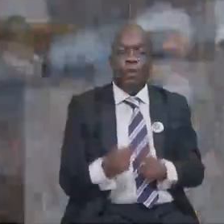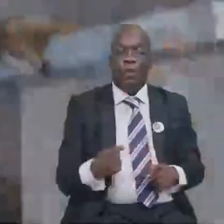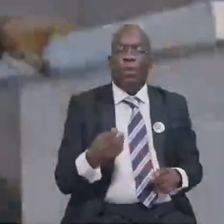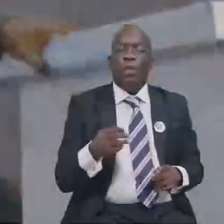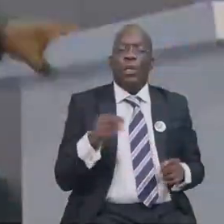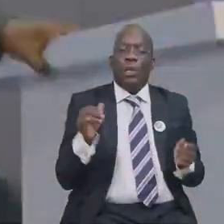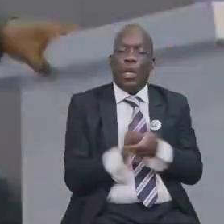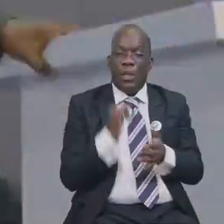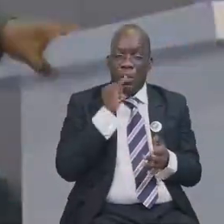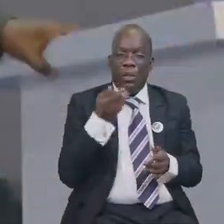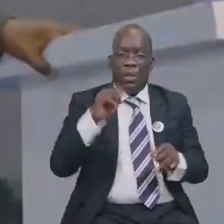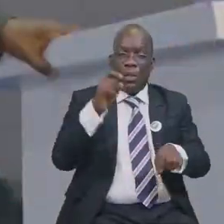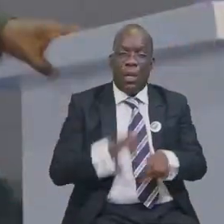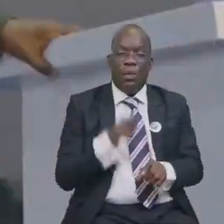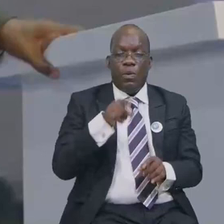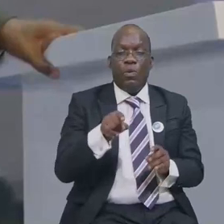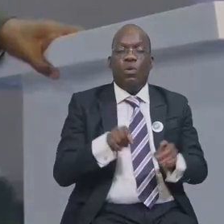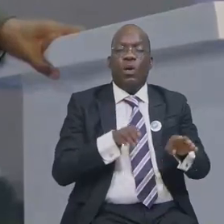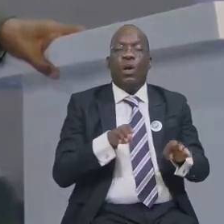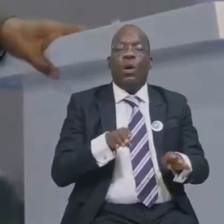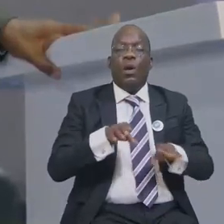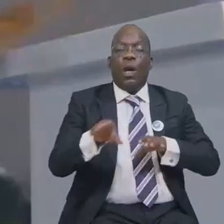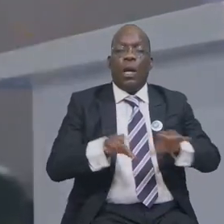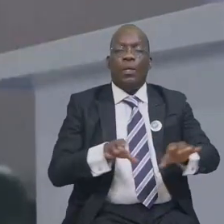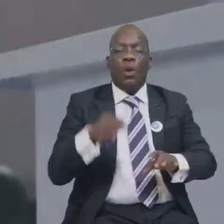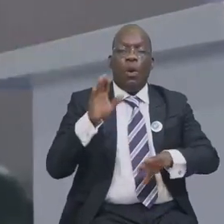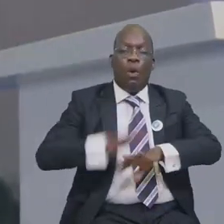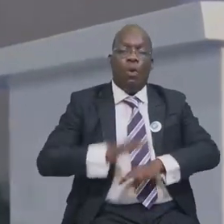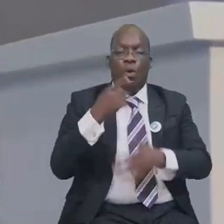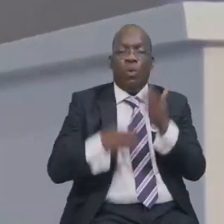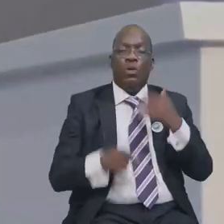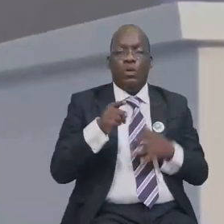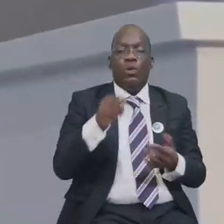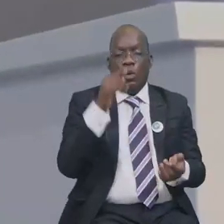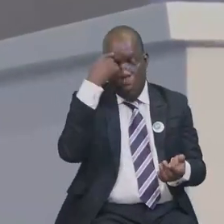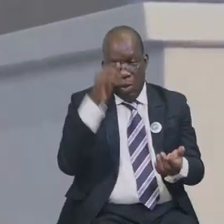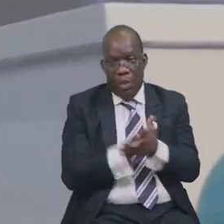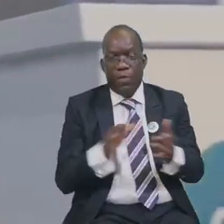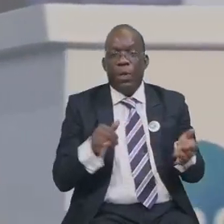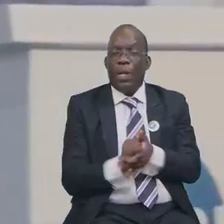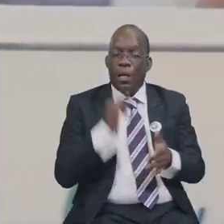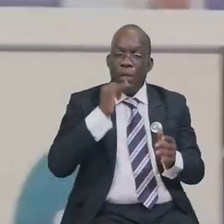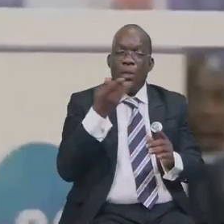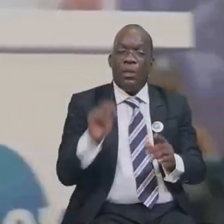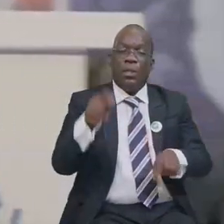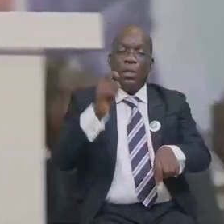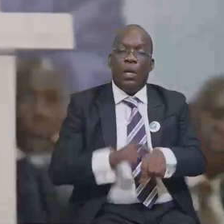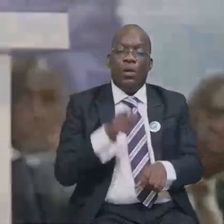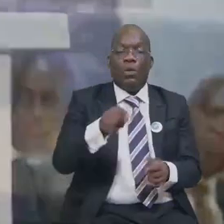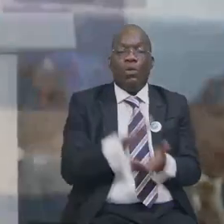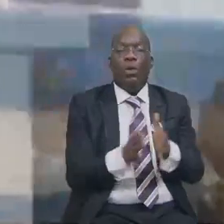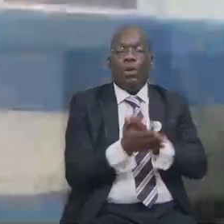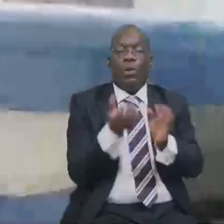tu agiras sur ce que tu connais et crois. C'est en ce moment-là que tu seras sauvé. Aidé, ce qui arriva du temps de